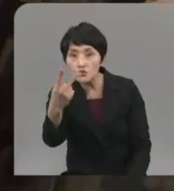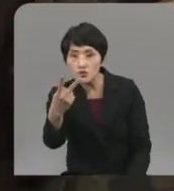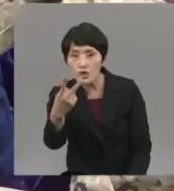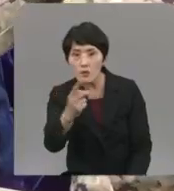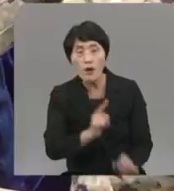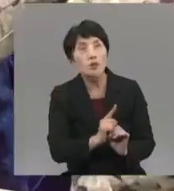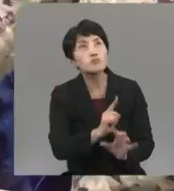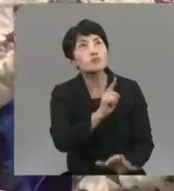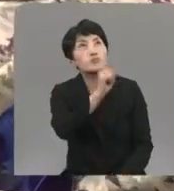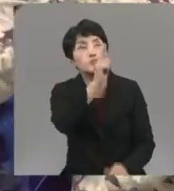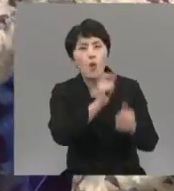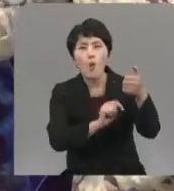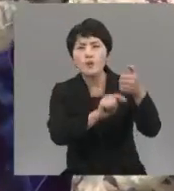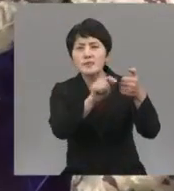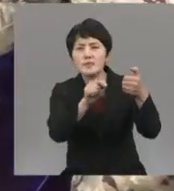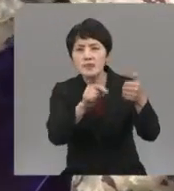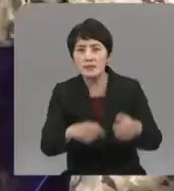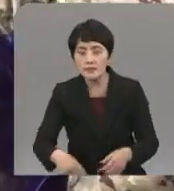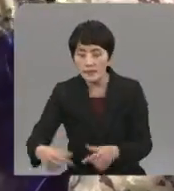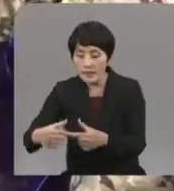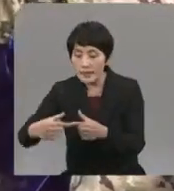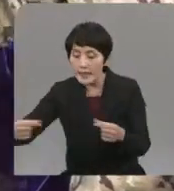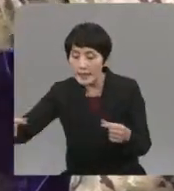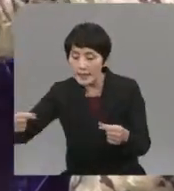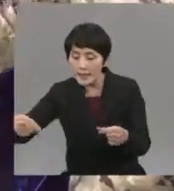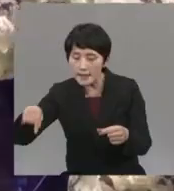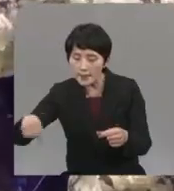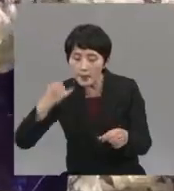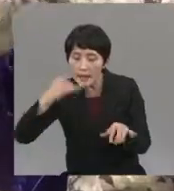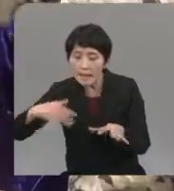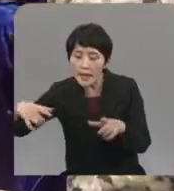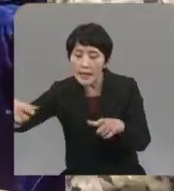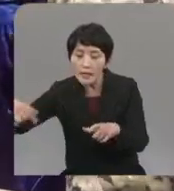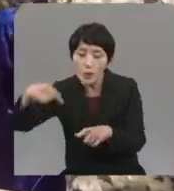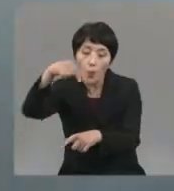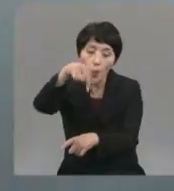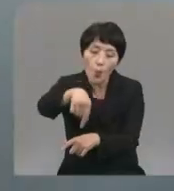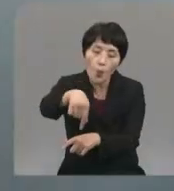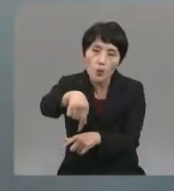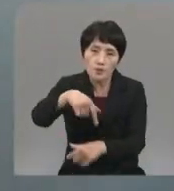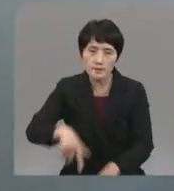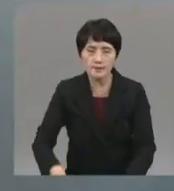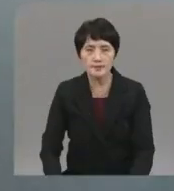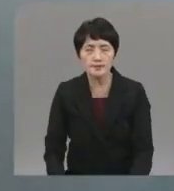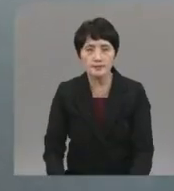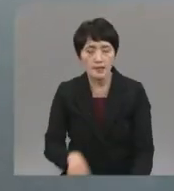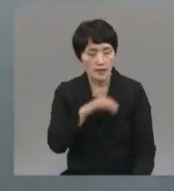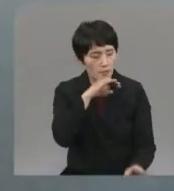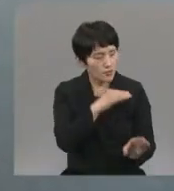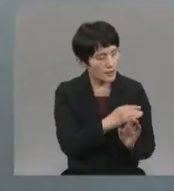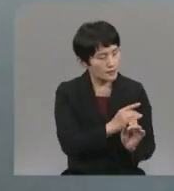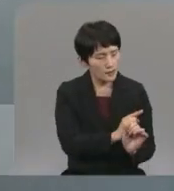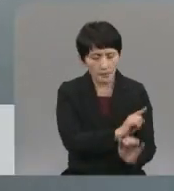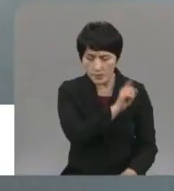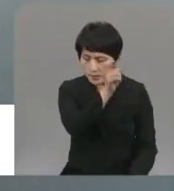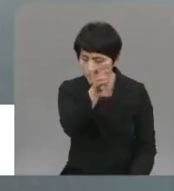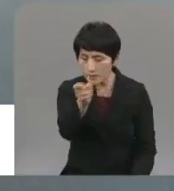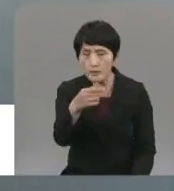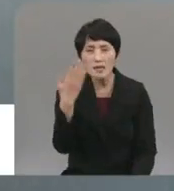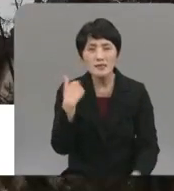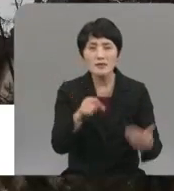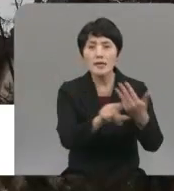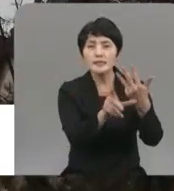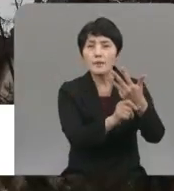Timur rudal-rudal tersebut masing-masing terbang sekitar sejauh 370 KM Kementerian Pertahanan Jepang juga mengkonfirmasi